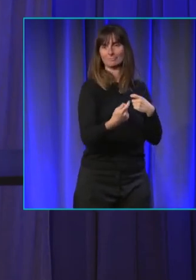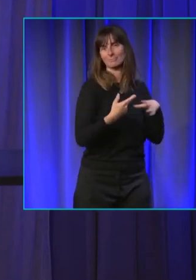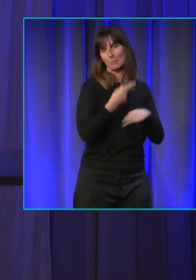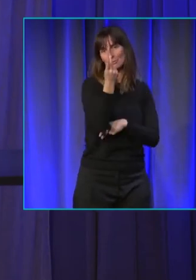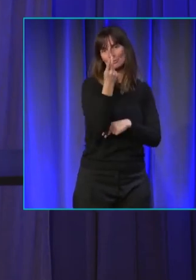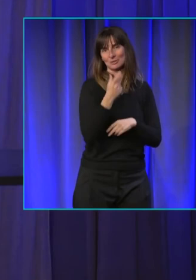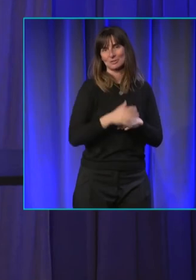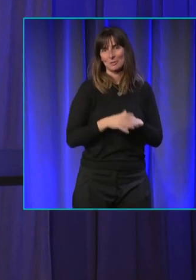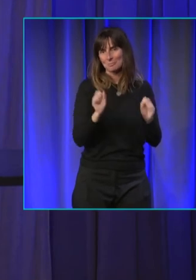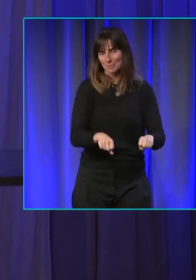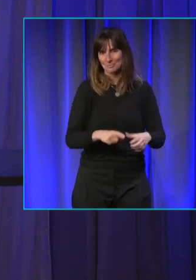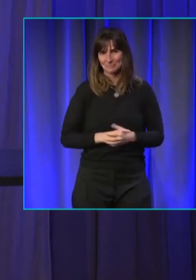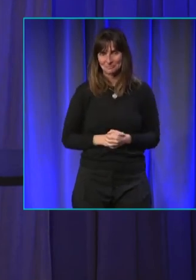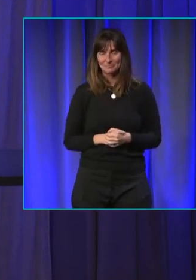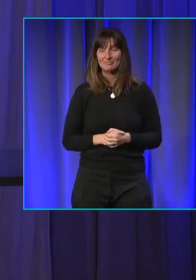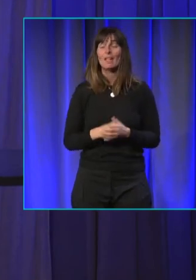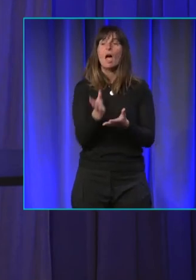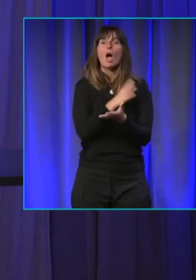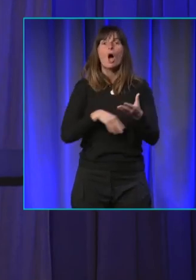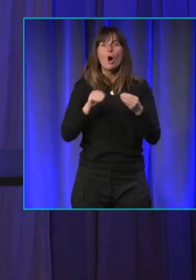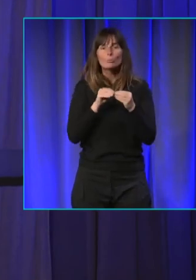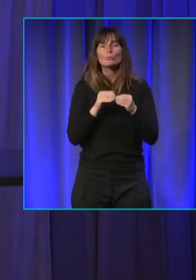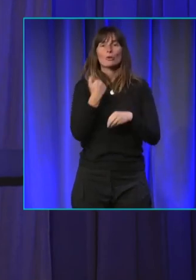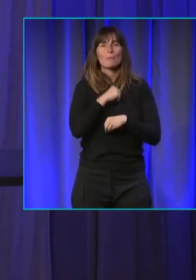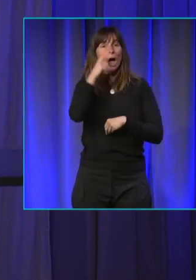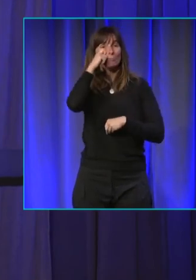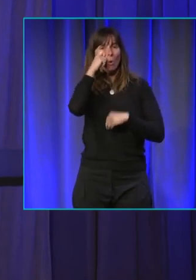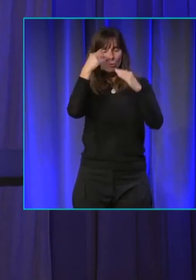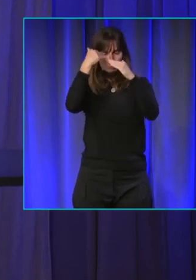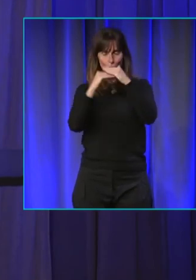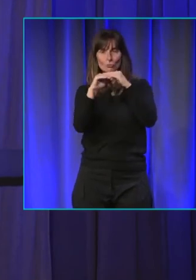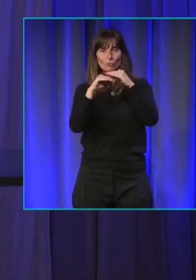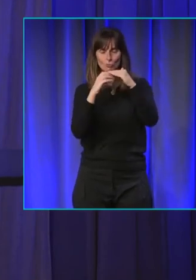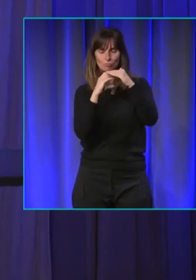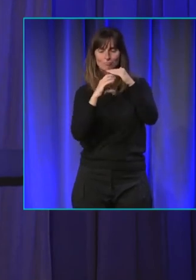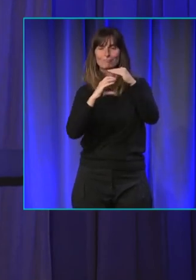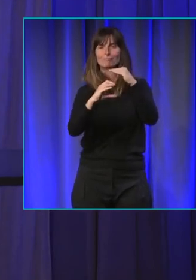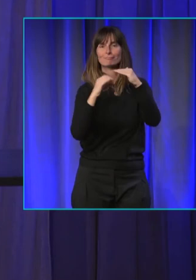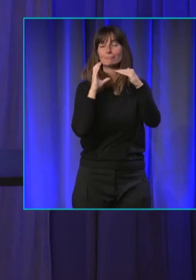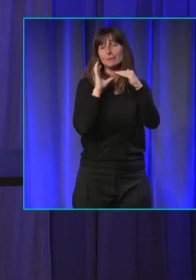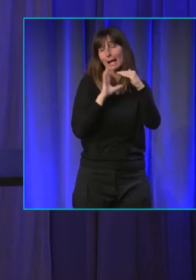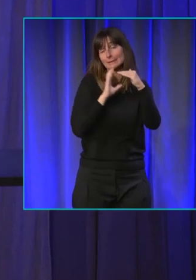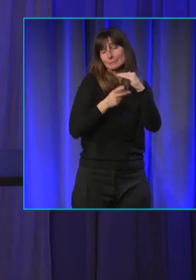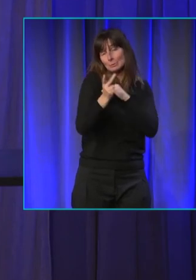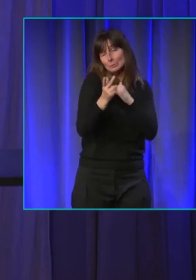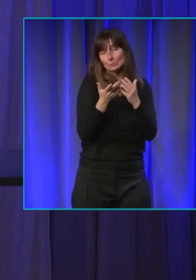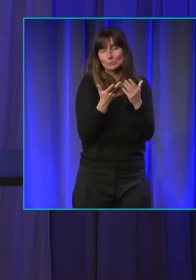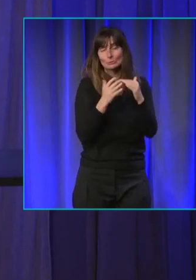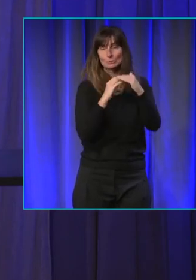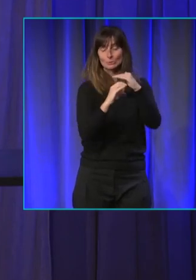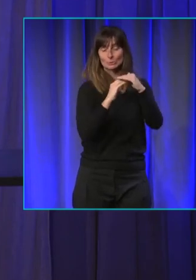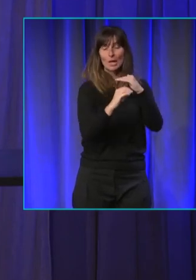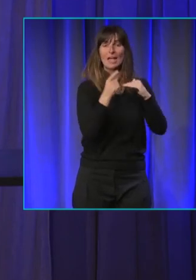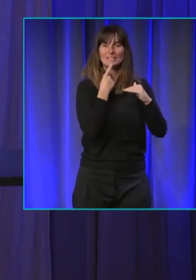plus long un effort. Puis, le fait d'avoir un tissu adipeux plus important aussi, ça permet sur des